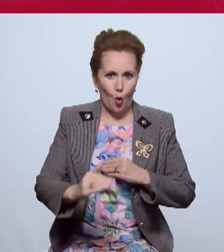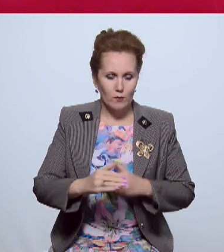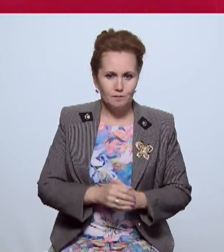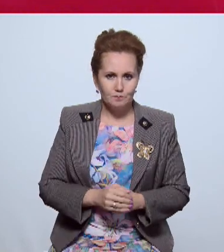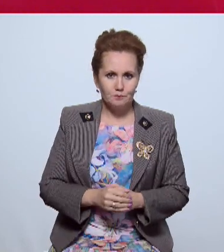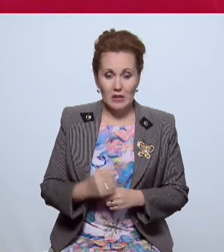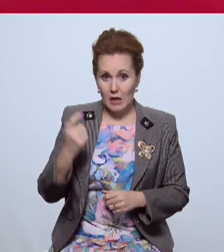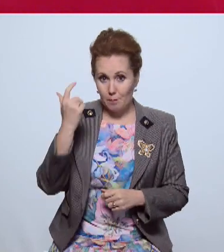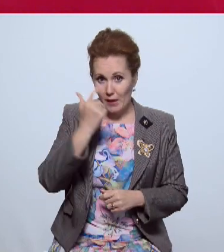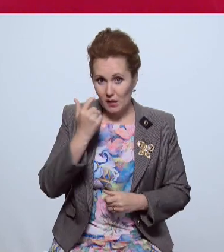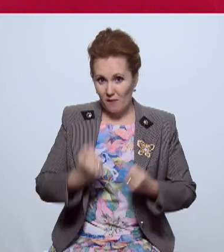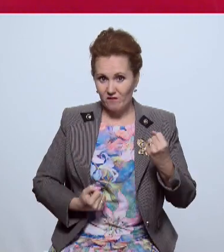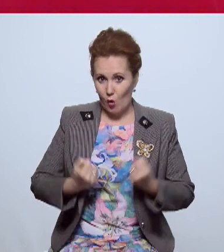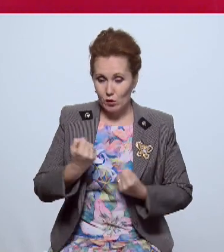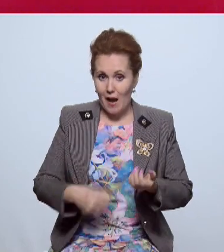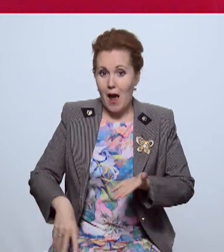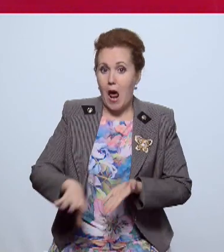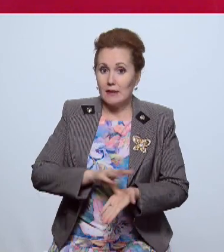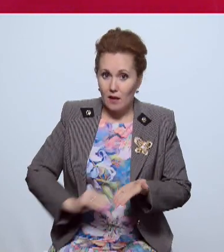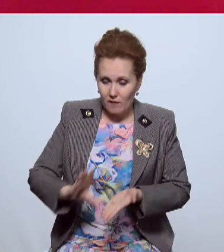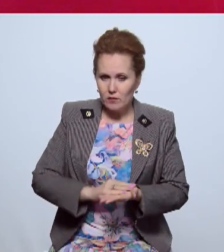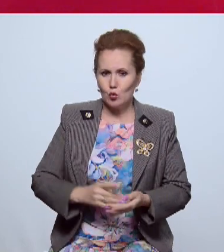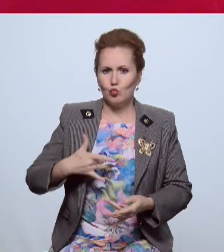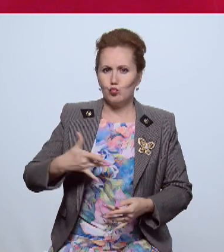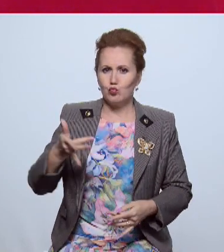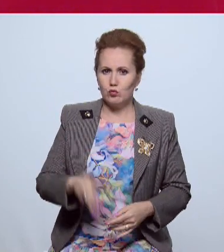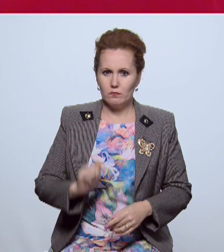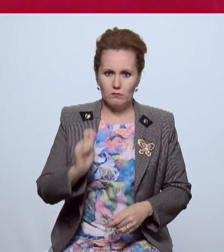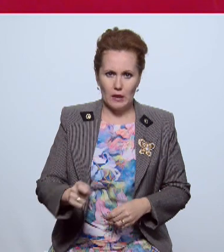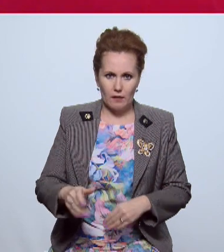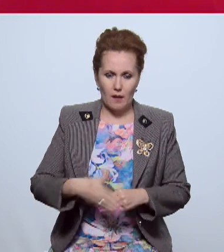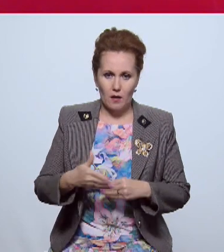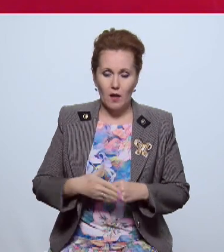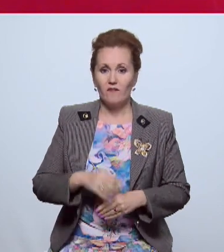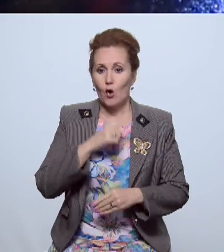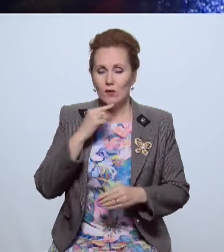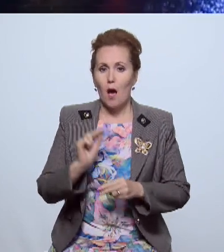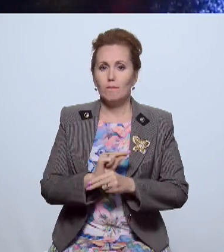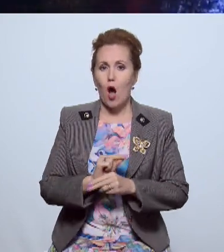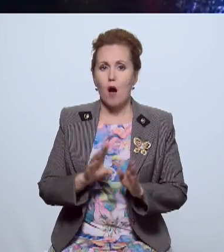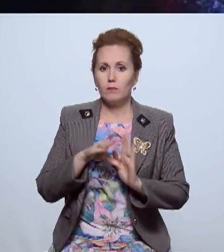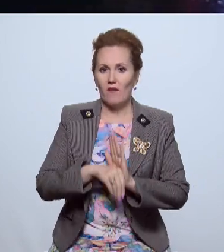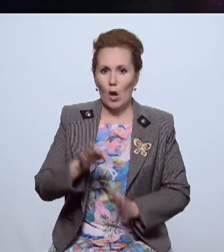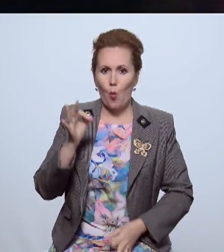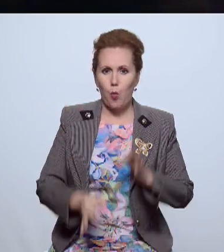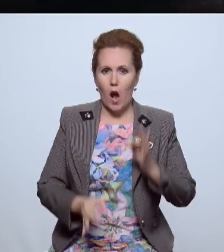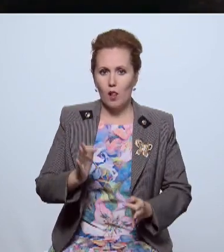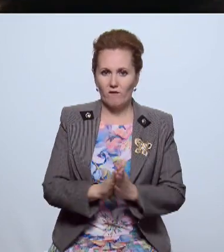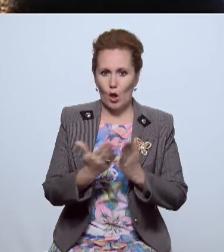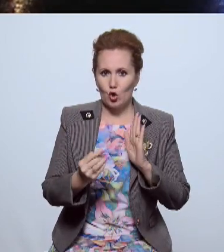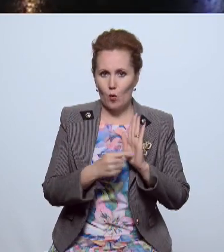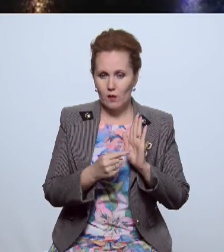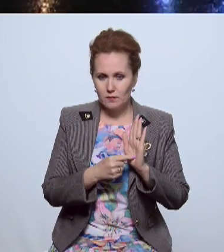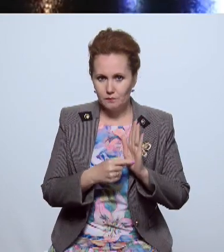Пьяным водителям-рецидивистам ужесточили наказание. В России вступили поправки в Уголовный кодекс. Об этом напомнили в региональном